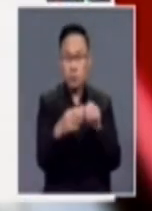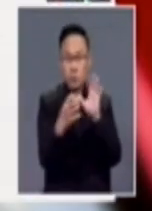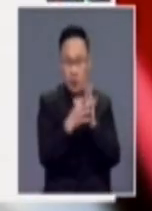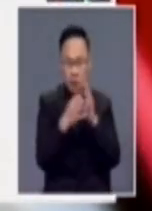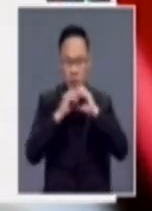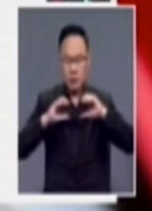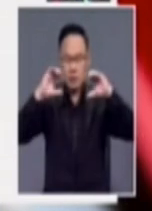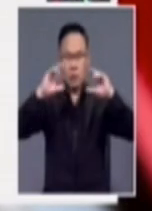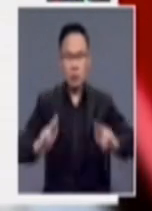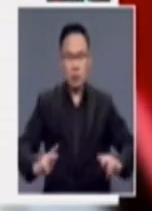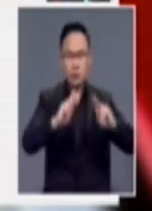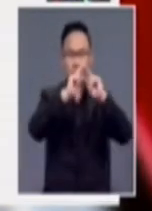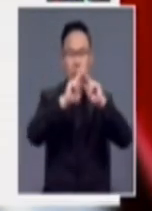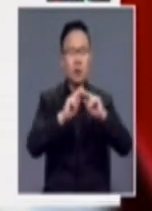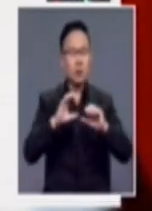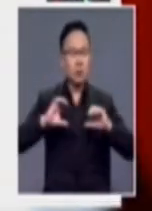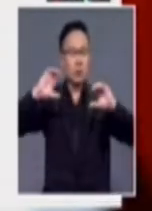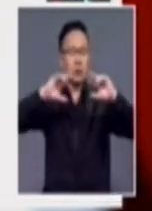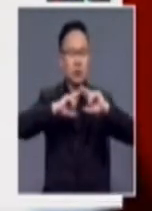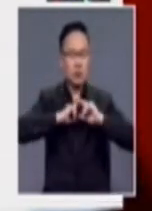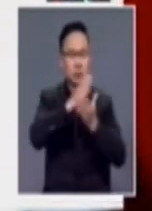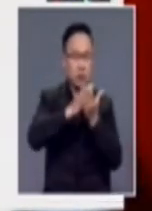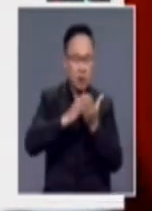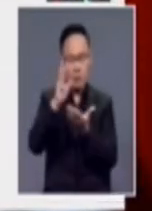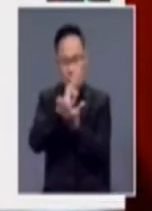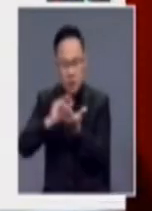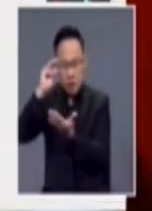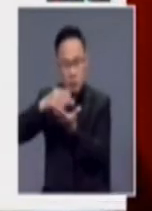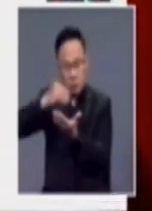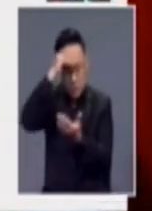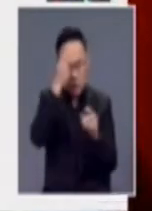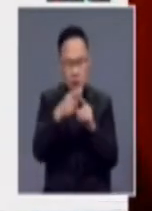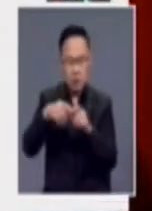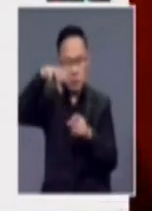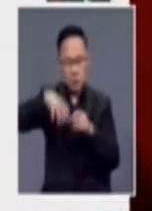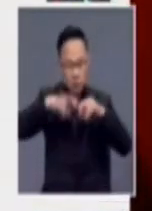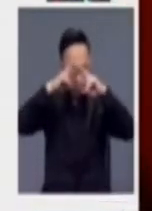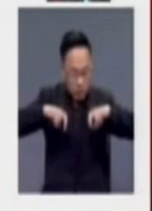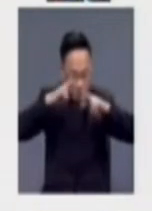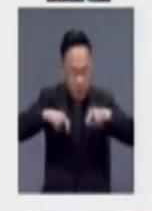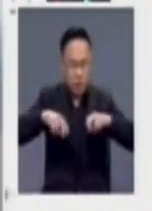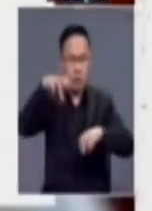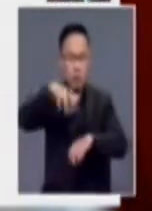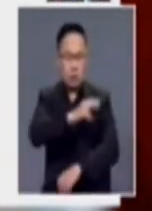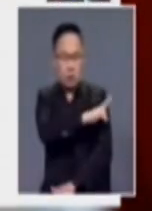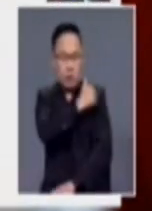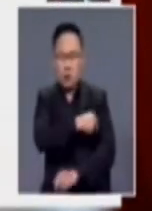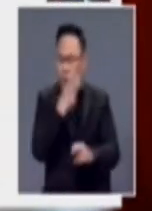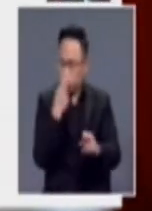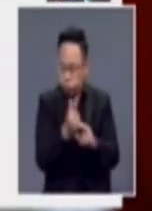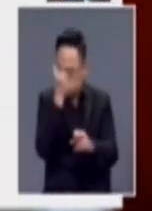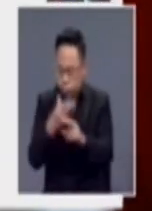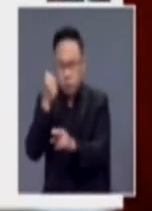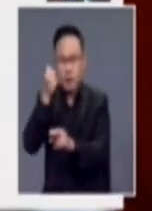น่วยราชการระดับกระทรวงหน่วยงานรัฐวิสาหกิจสถาบันการศึกษาสถาบันวิจัยสถาบันการรักษาพยาบาลที่ดีที่สุดร